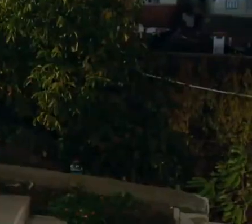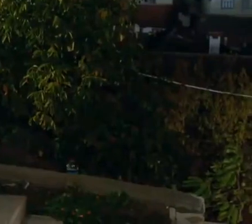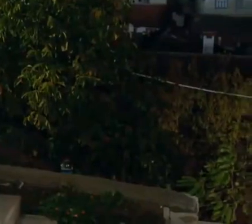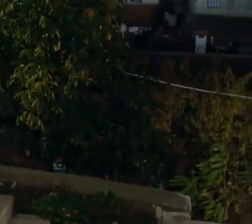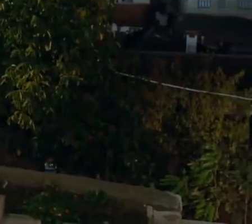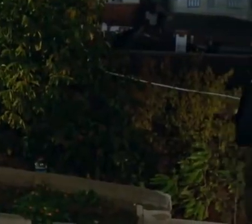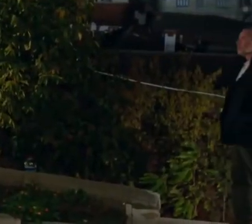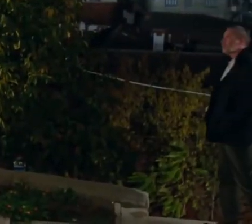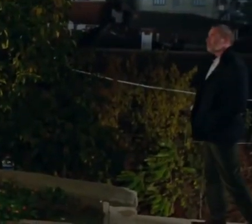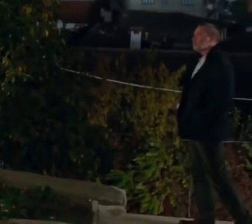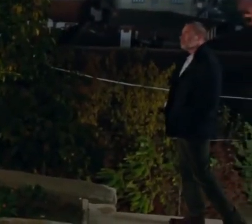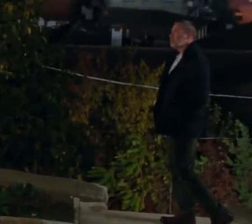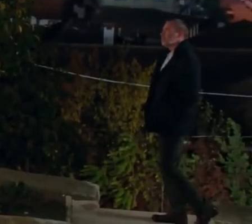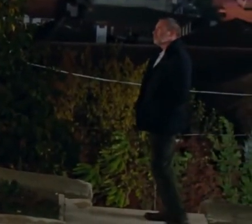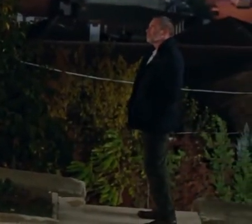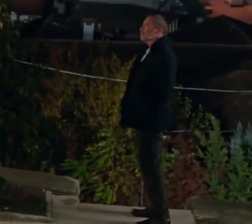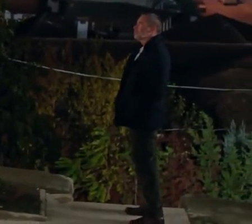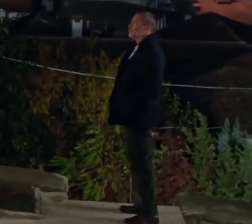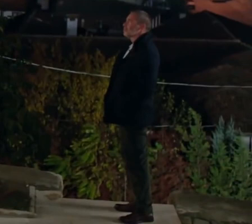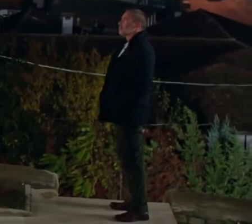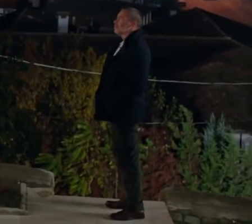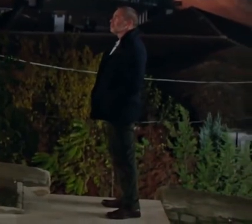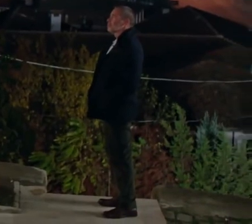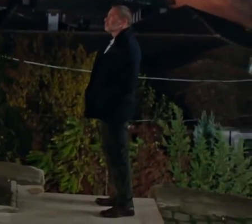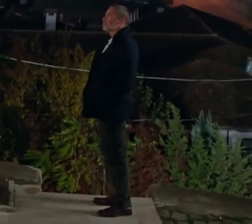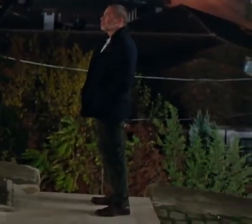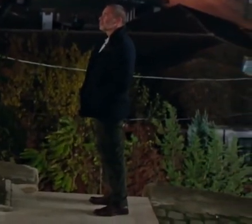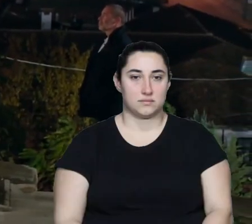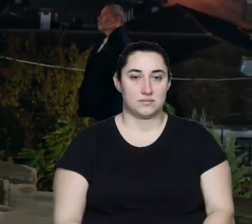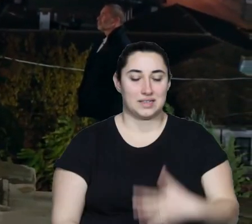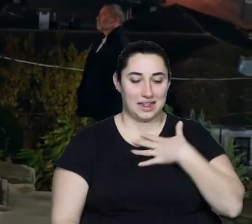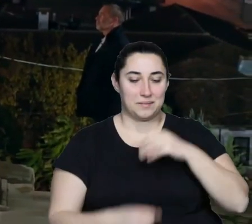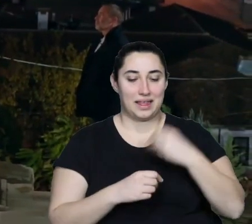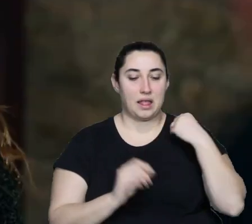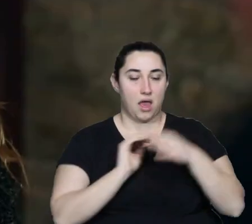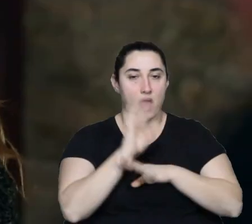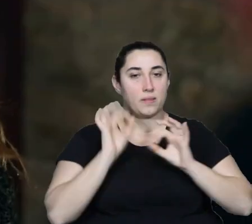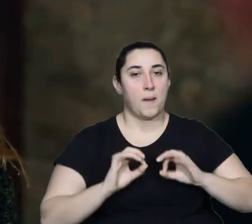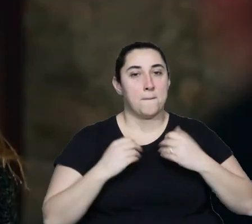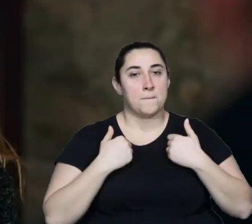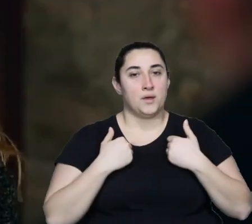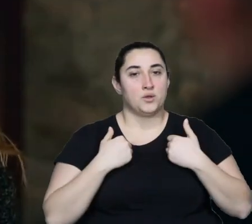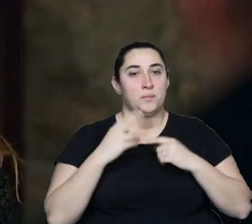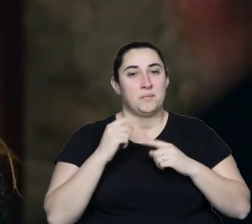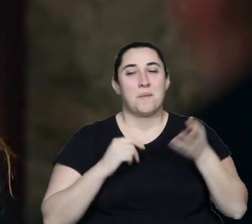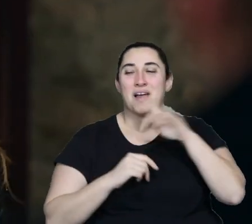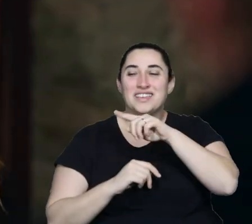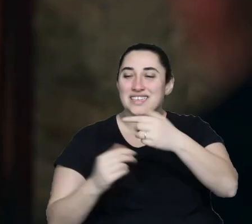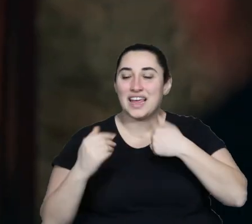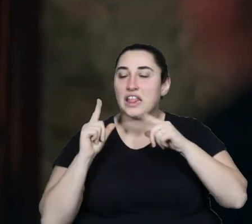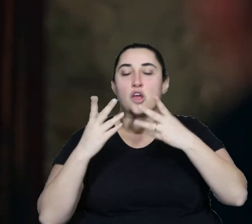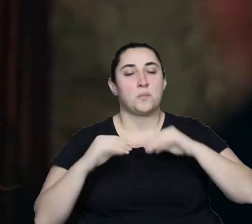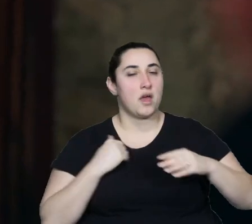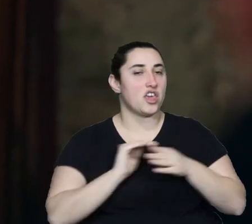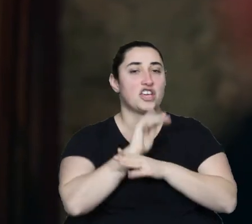Biri merdivenlerin yukarısında, biri aşağısında. Kendime yeni bir hayat kuruyorum İbrahim. Başkasına ihtiyaç